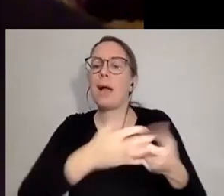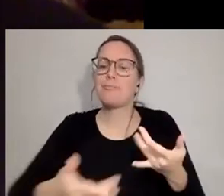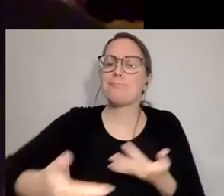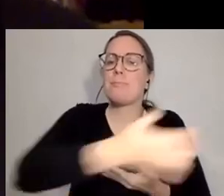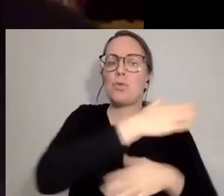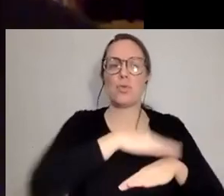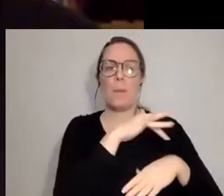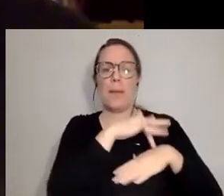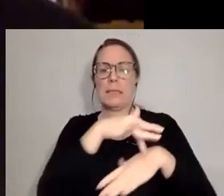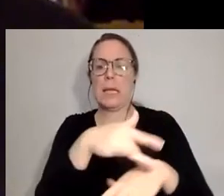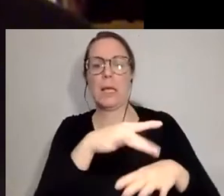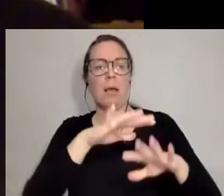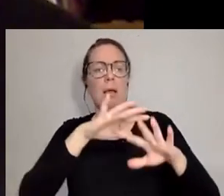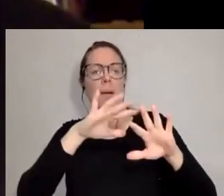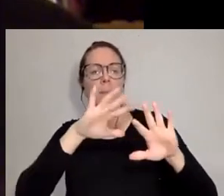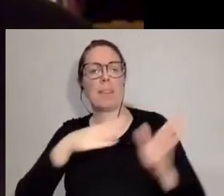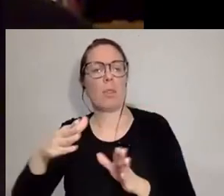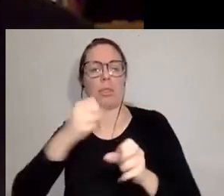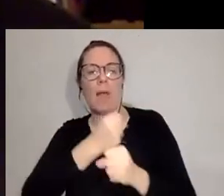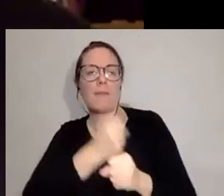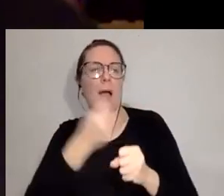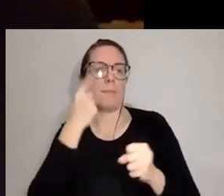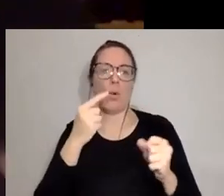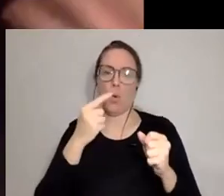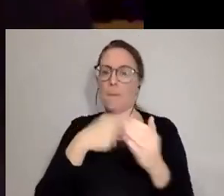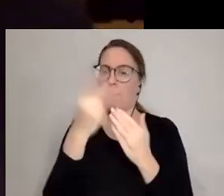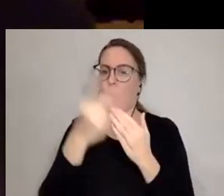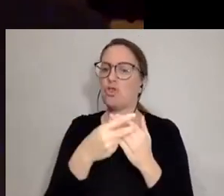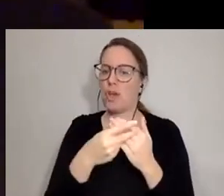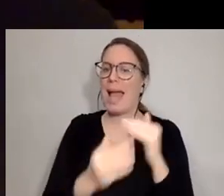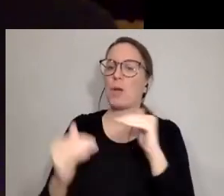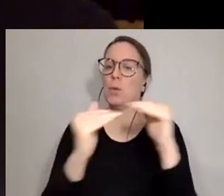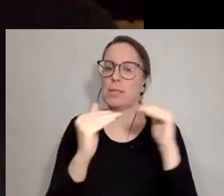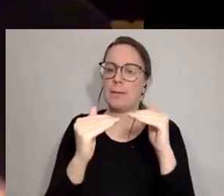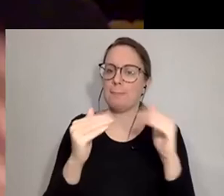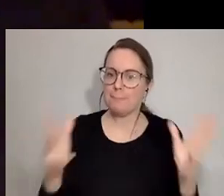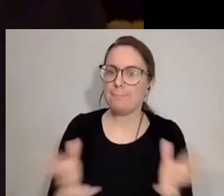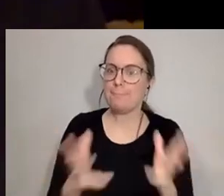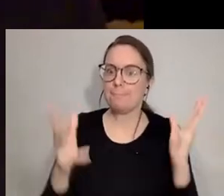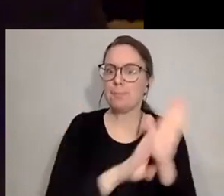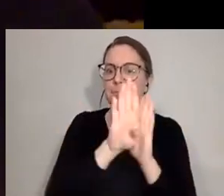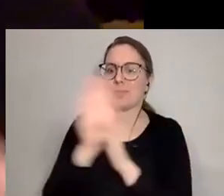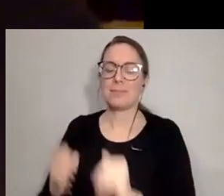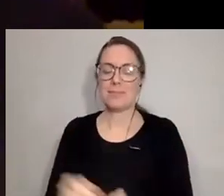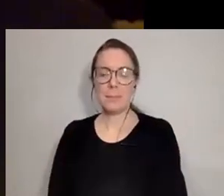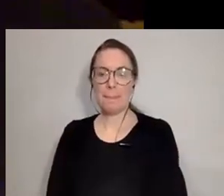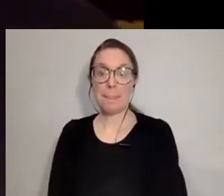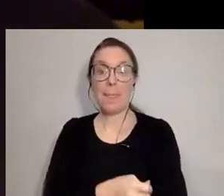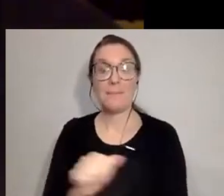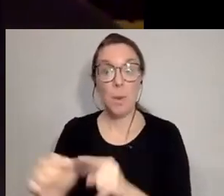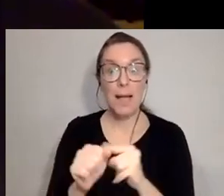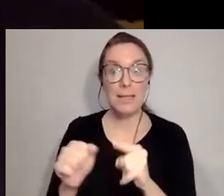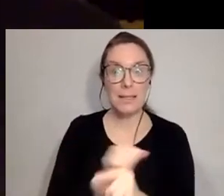travaillent en faveur de projets inclusifs. Et puis, cette formation et